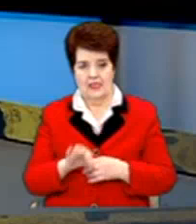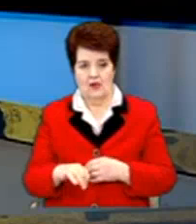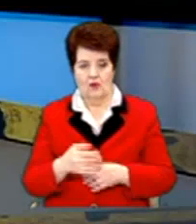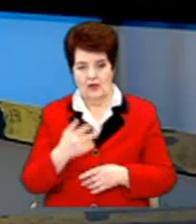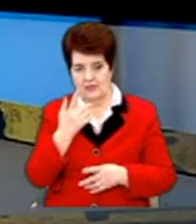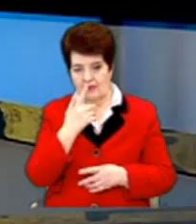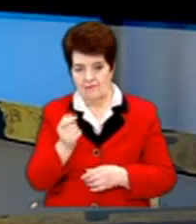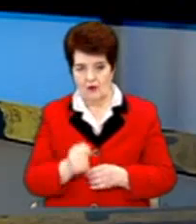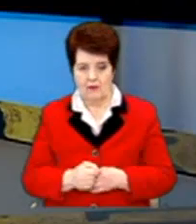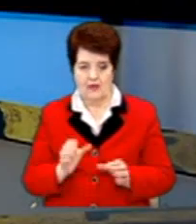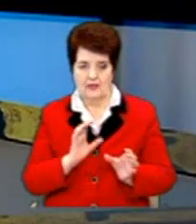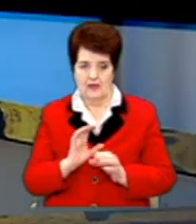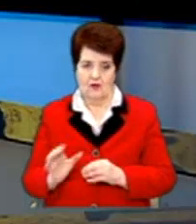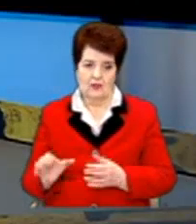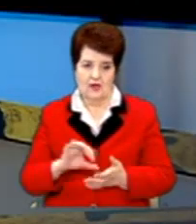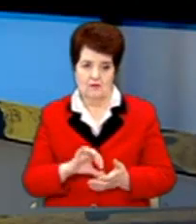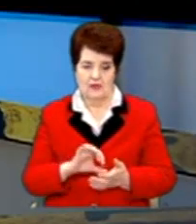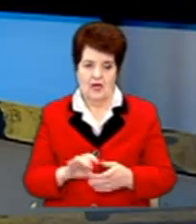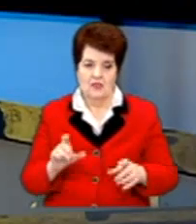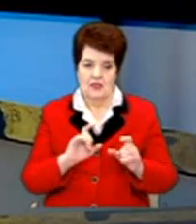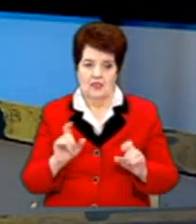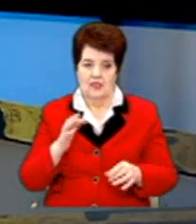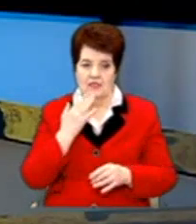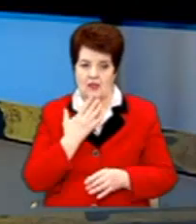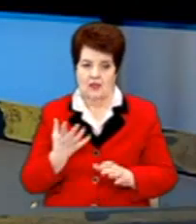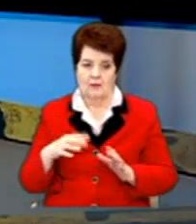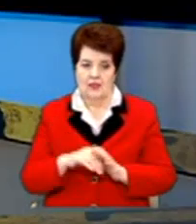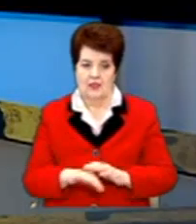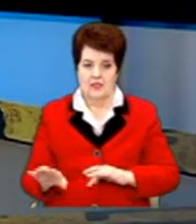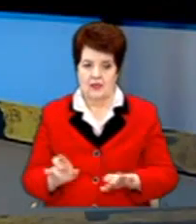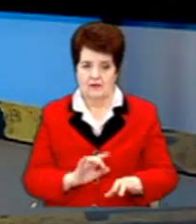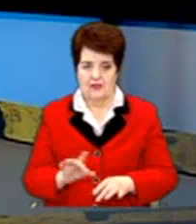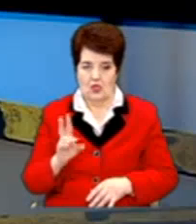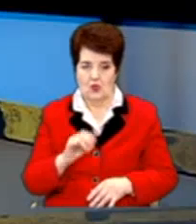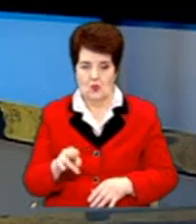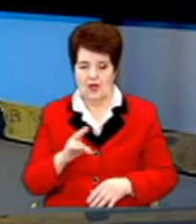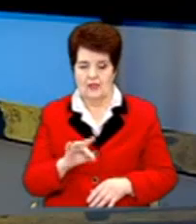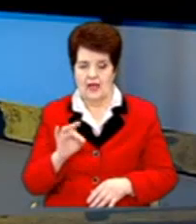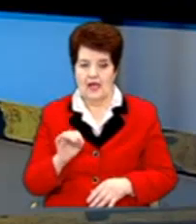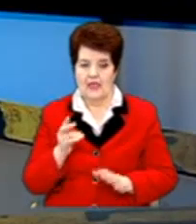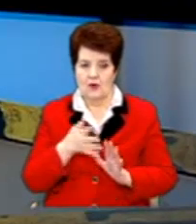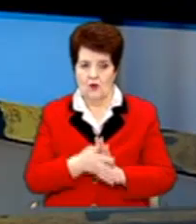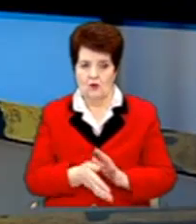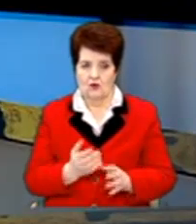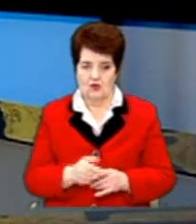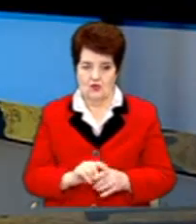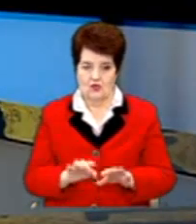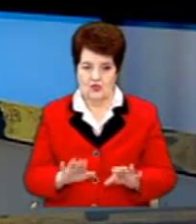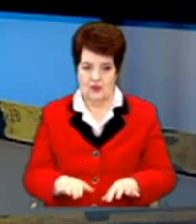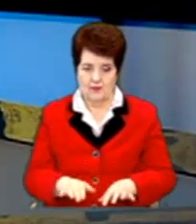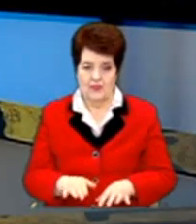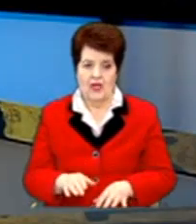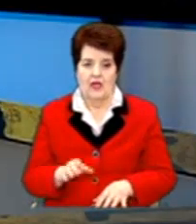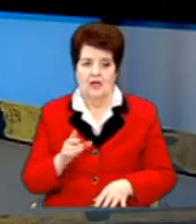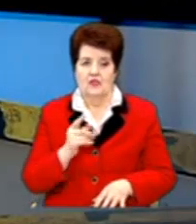și Securitate, în comun cu reprezentanții Agenției Naționale de Reglementare a Activității Nucleare și Radiologice, au descoperit un lot de surse